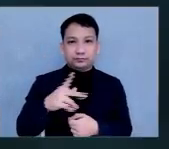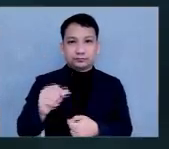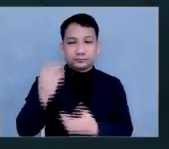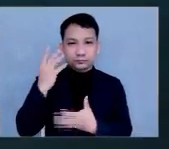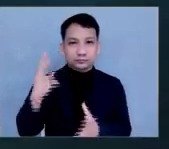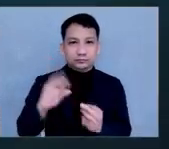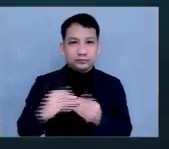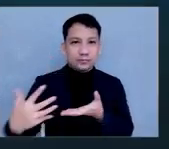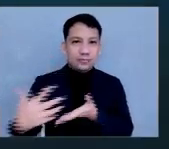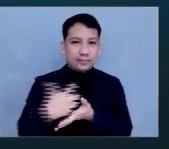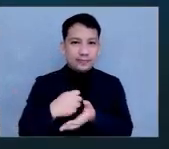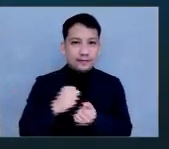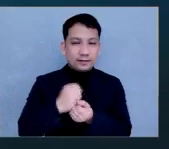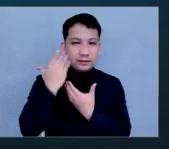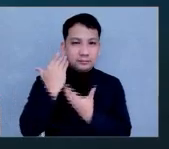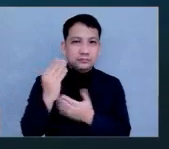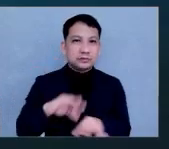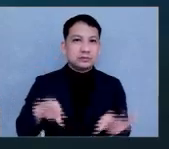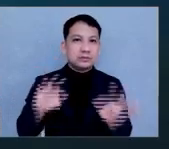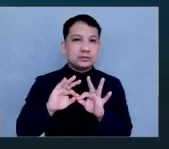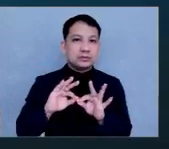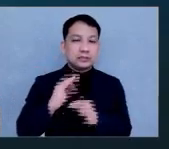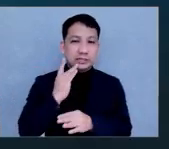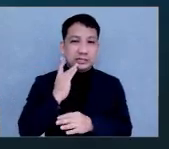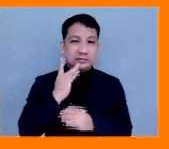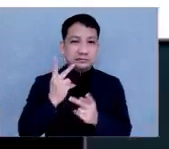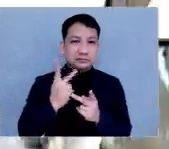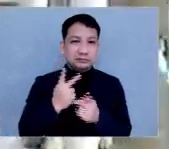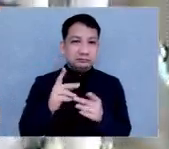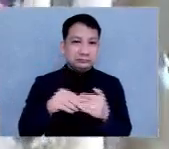ang nakolekta na karamihan ay plastic materials.